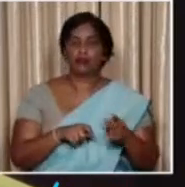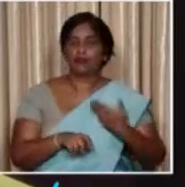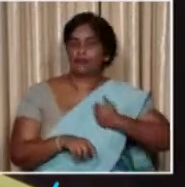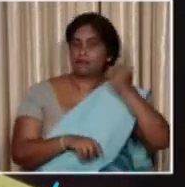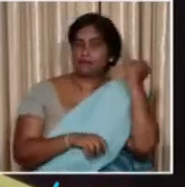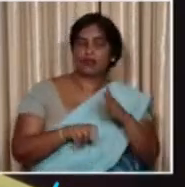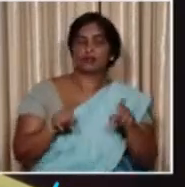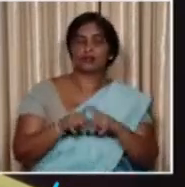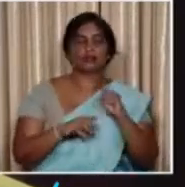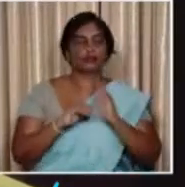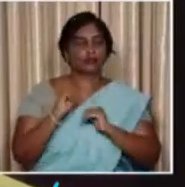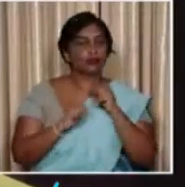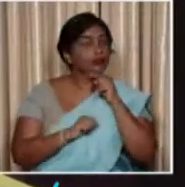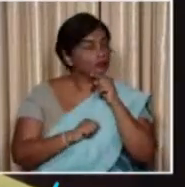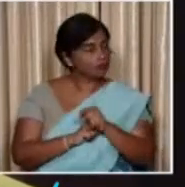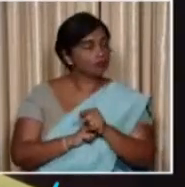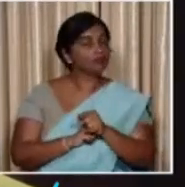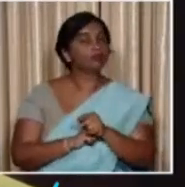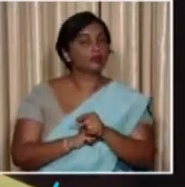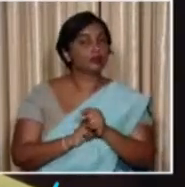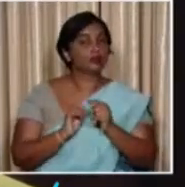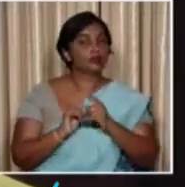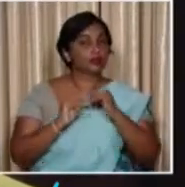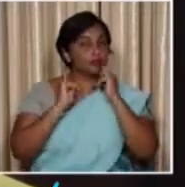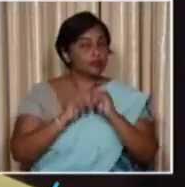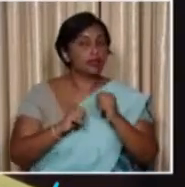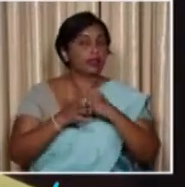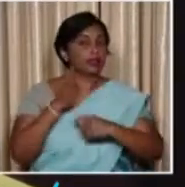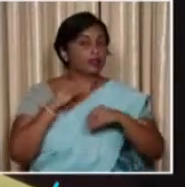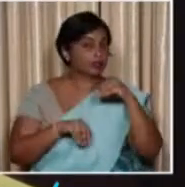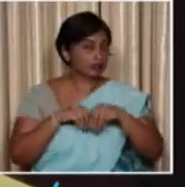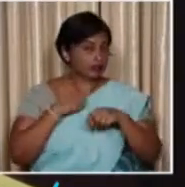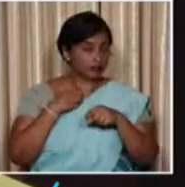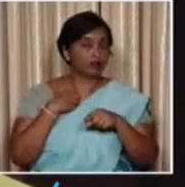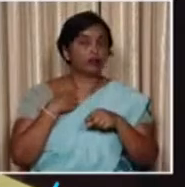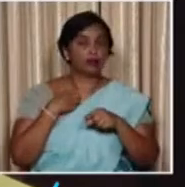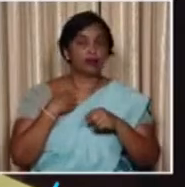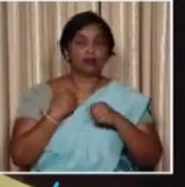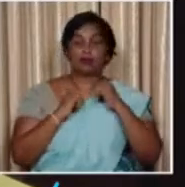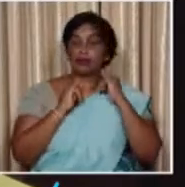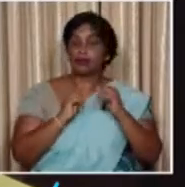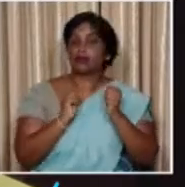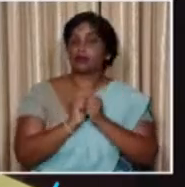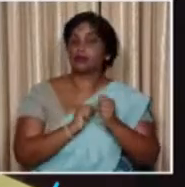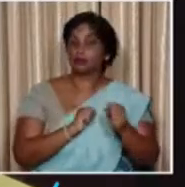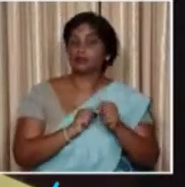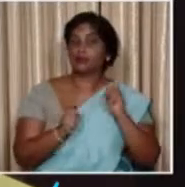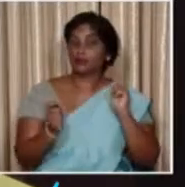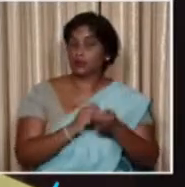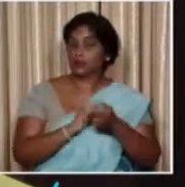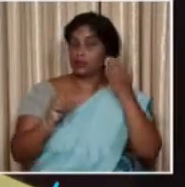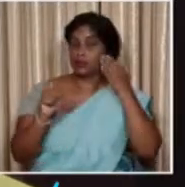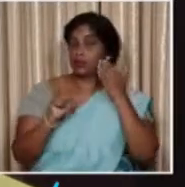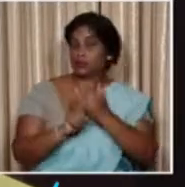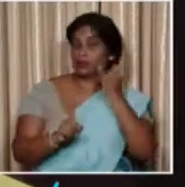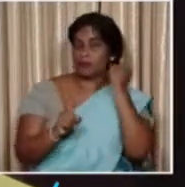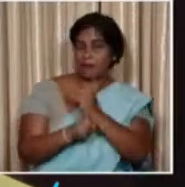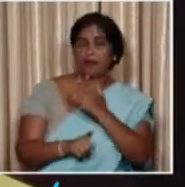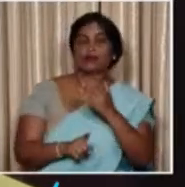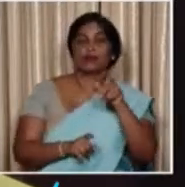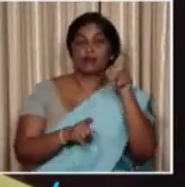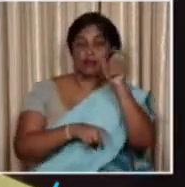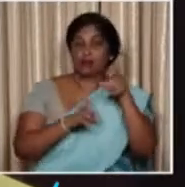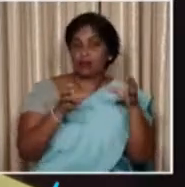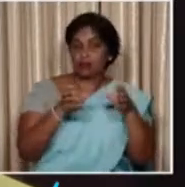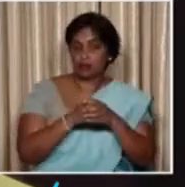වුණු ක්‍රියාවක් මේ ජාති ද්‍රෝහි දේශද්‍රෝහි රාජද්‍රෝහි ක්‍රියාවට ක්‍රිකට් ක්‍රීඩාවට ද්‍රෝහි වුණු